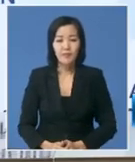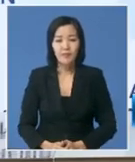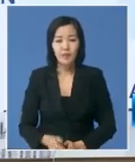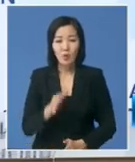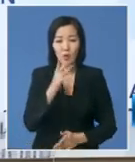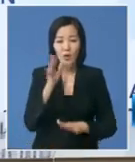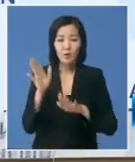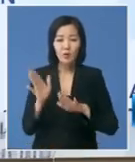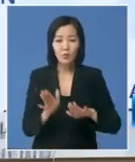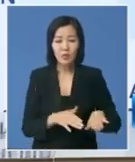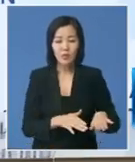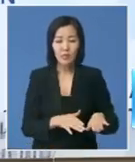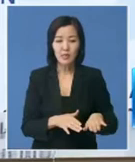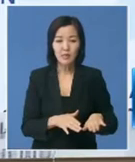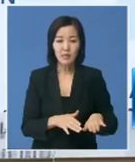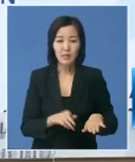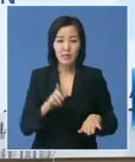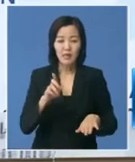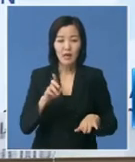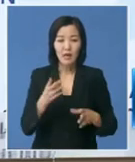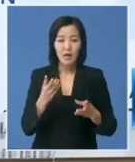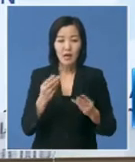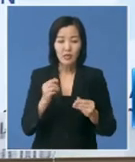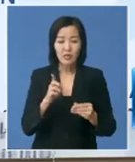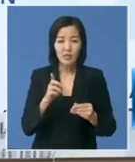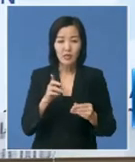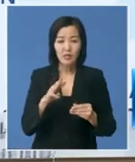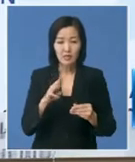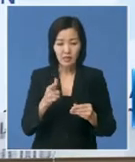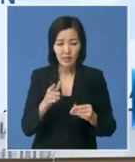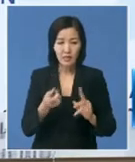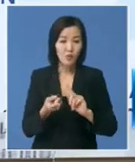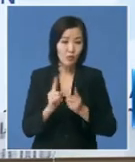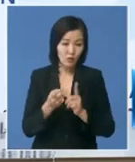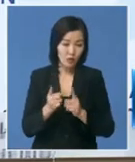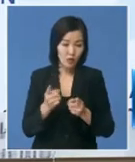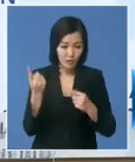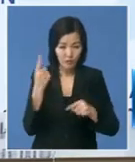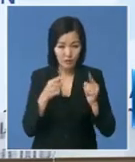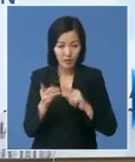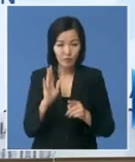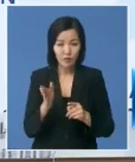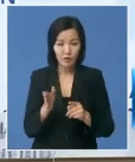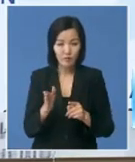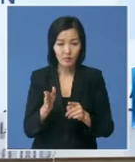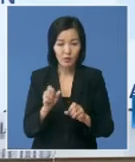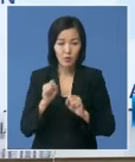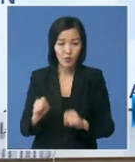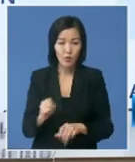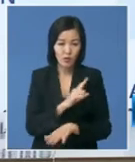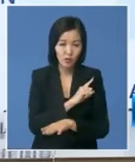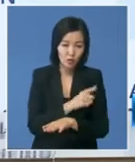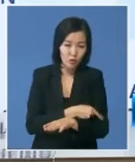Уақыт өте келе біз сериялы банкноталарымызды жаңартып тұрамыз, дизайнын өзгертіп, сонымен бірге жаңағы қорғаныш элементтерін күшейту